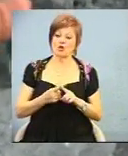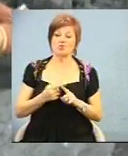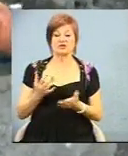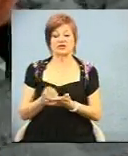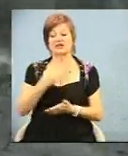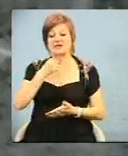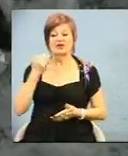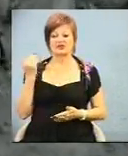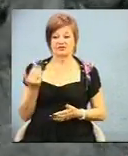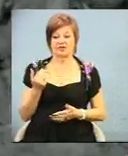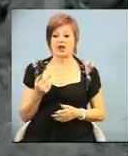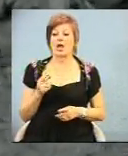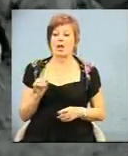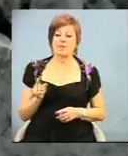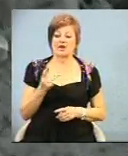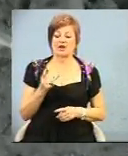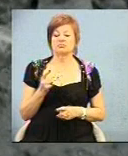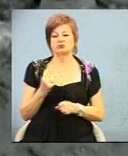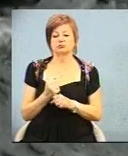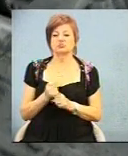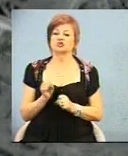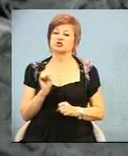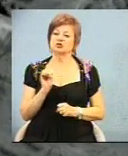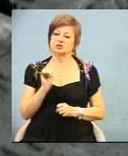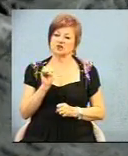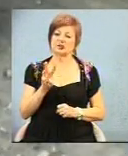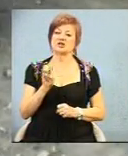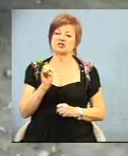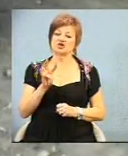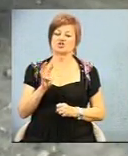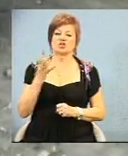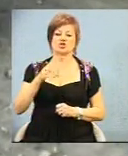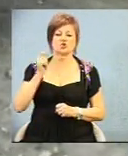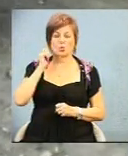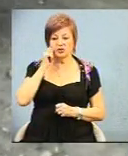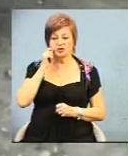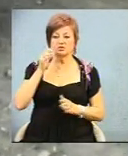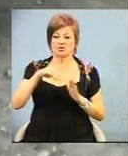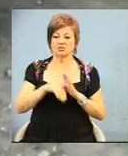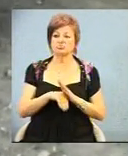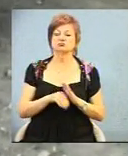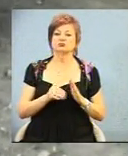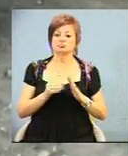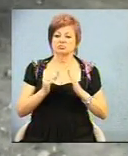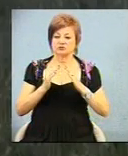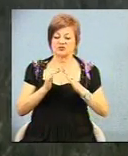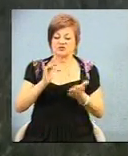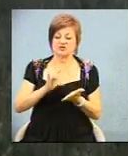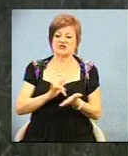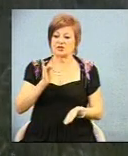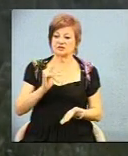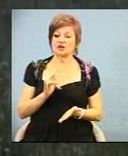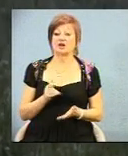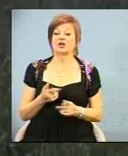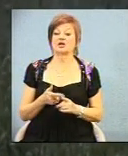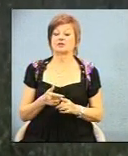Перша залізна, датована 13-14 століттям, віднайдена під завалами стін монументальної або культової будови у центрі городища